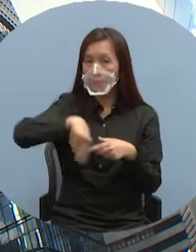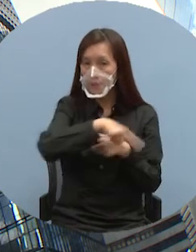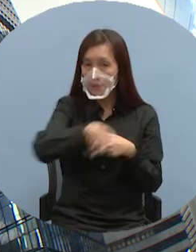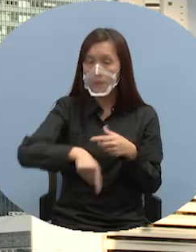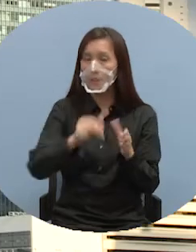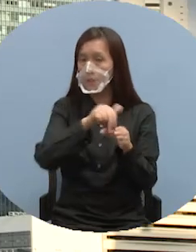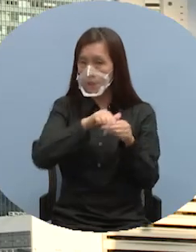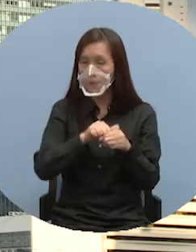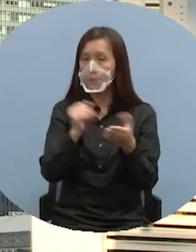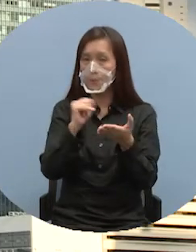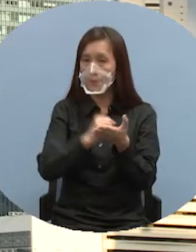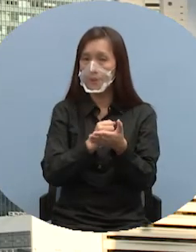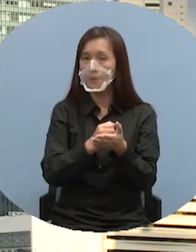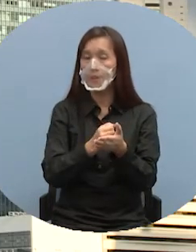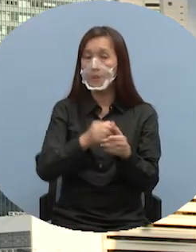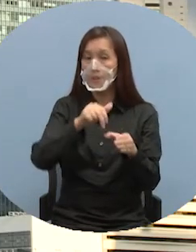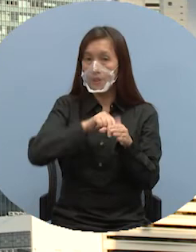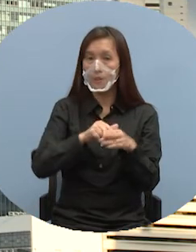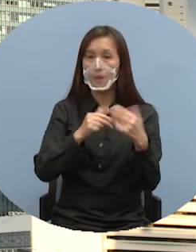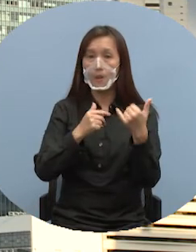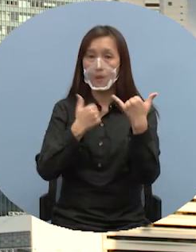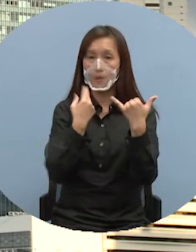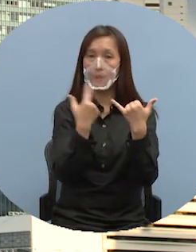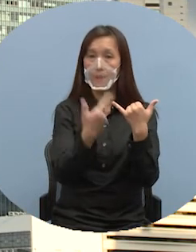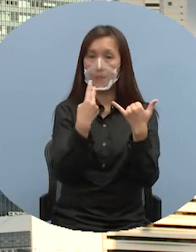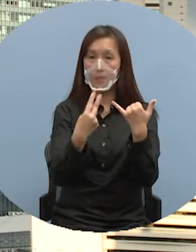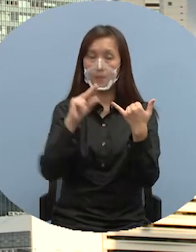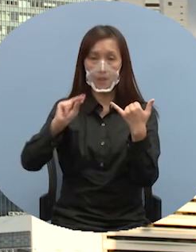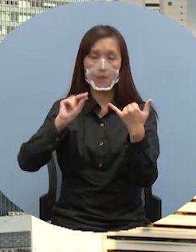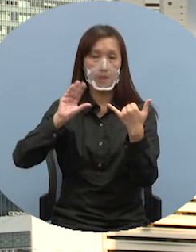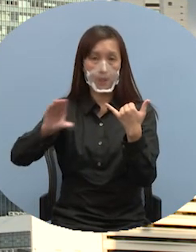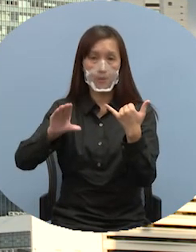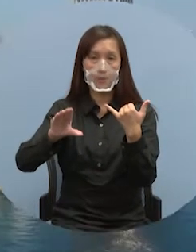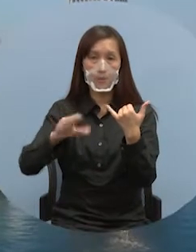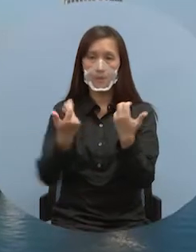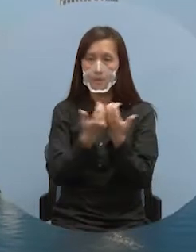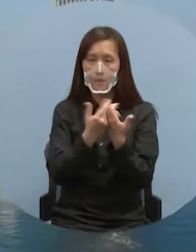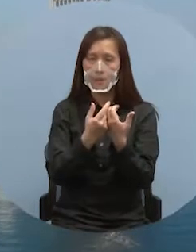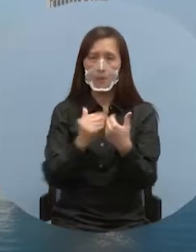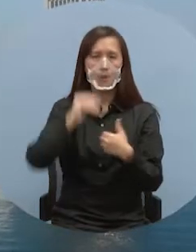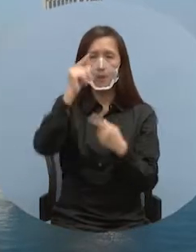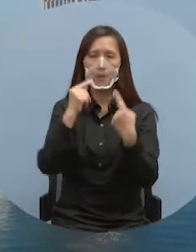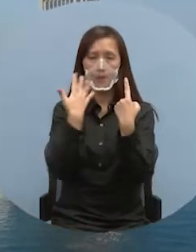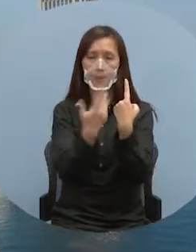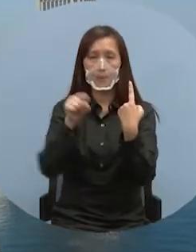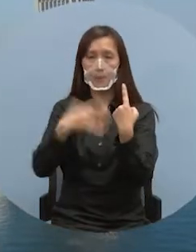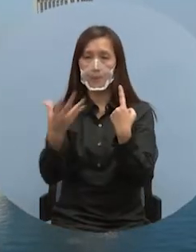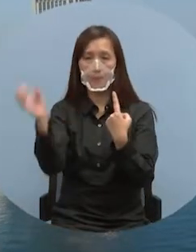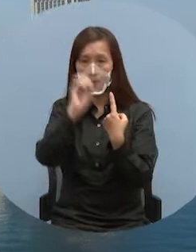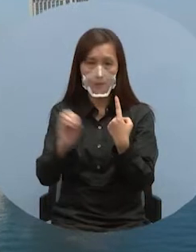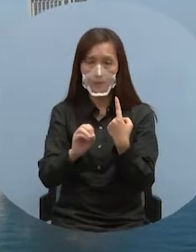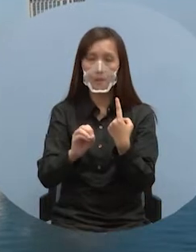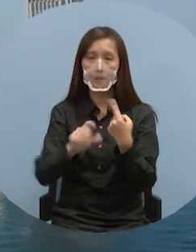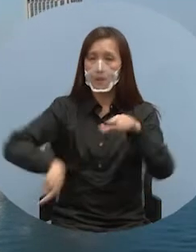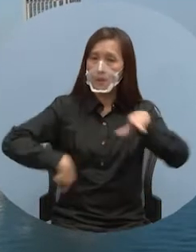多，政府收入增加至6827億元，較原來預算高 15.5%， 而開支就修